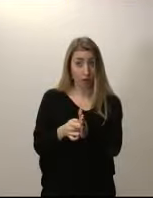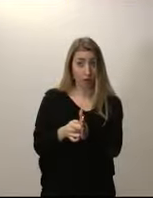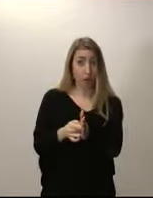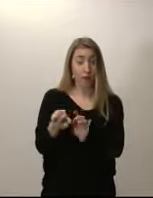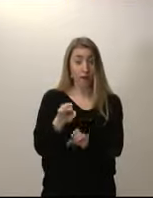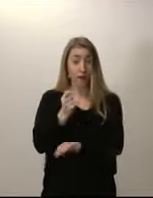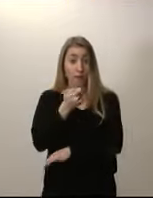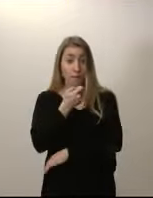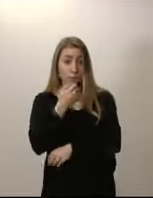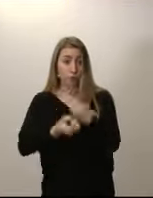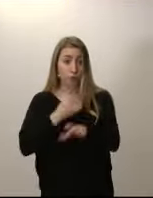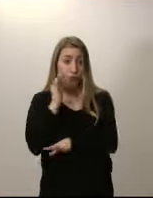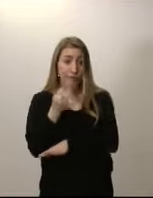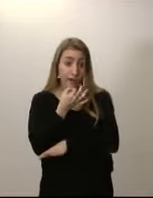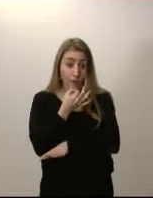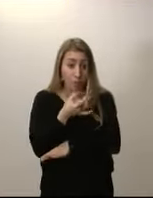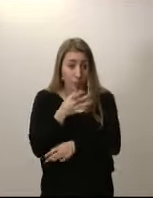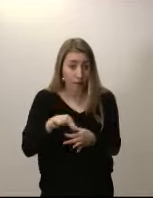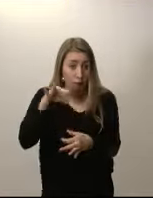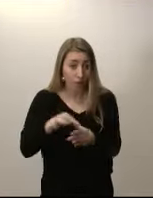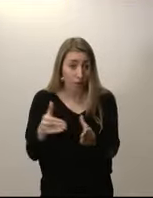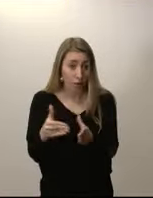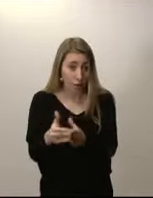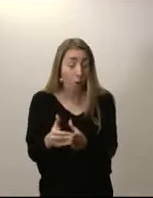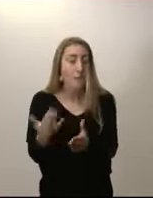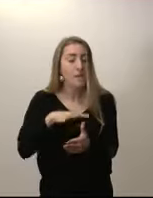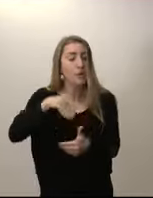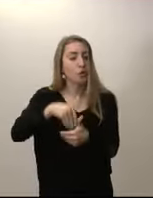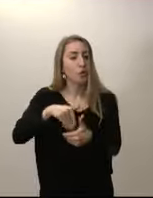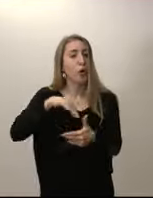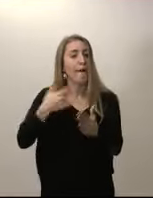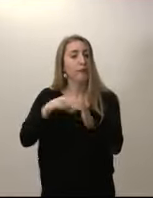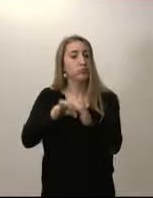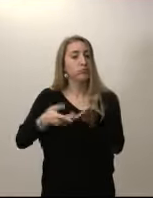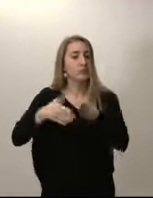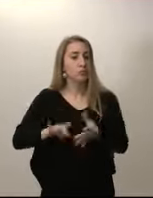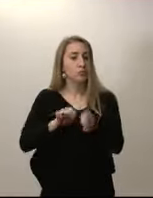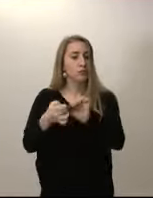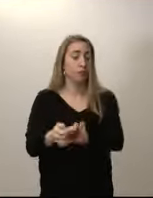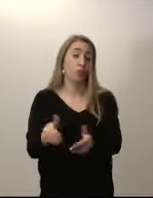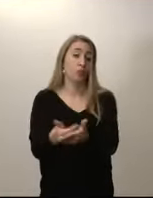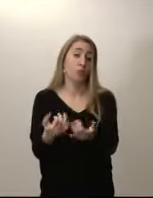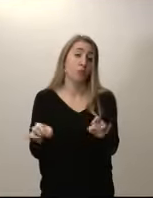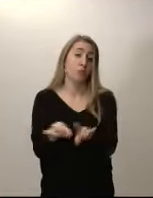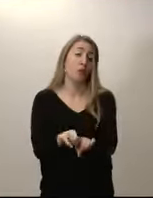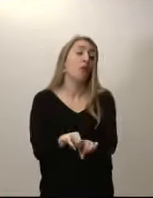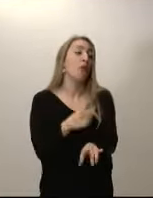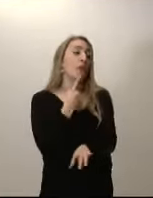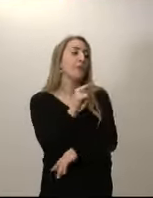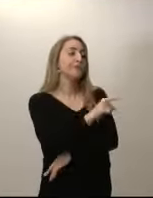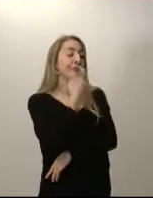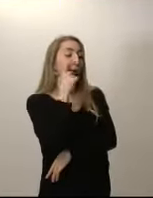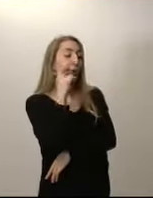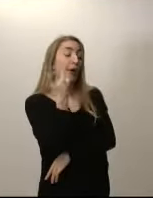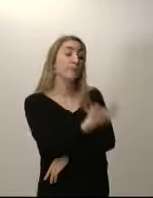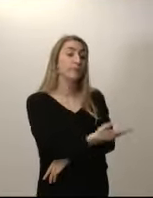n'y avait pas besoin d'en voter. Par contre, il y avait des décisions modificatives, hein, et donc c'est la même chose. Donc c'est une remarque qui ne